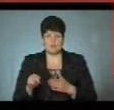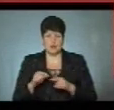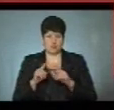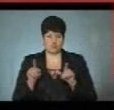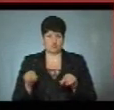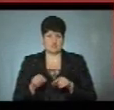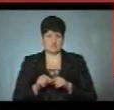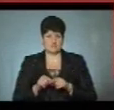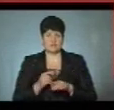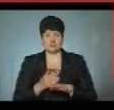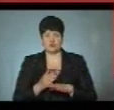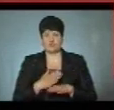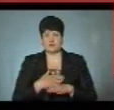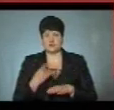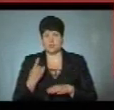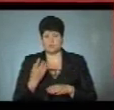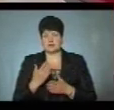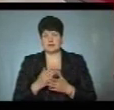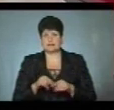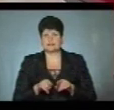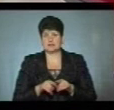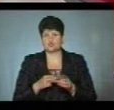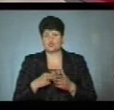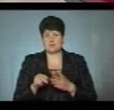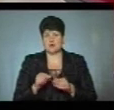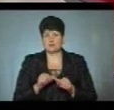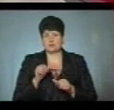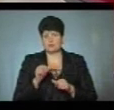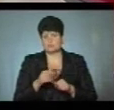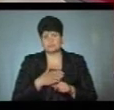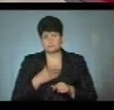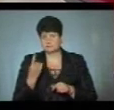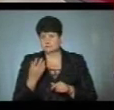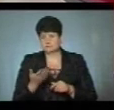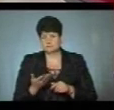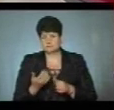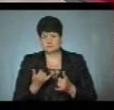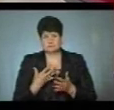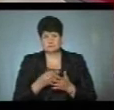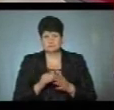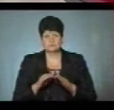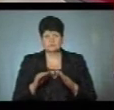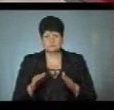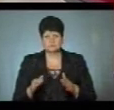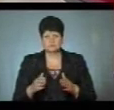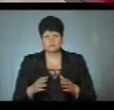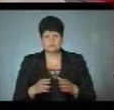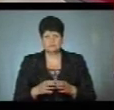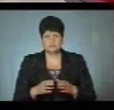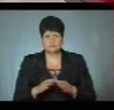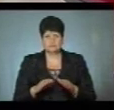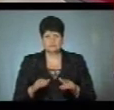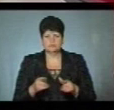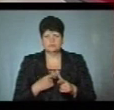путівки. Десь частково в нашій області є такі, що закупляють за межами нашої області для своїх дітей, от, там, чи в громаді діти, чи